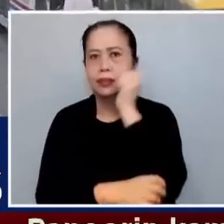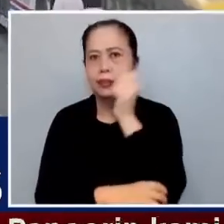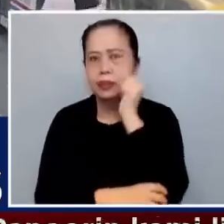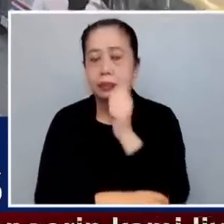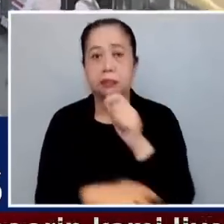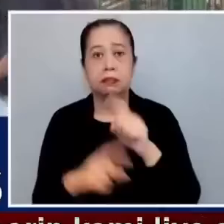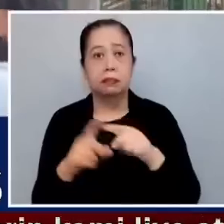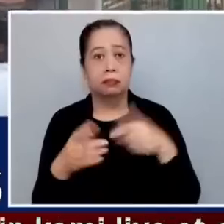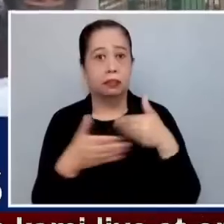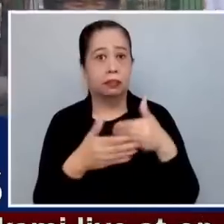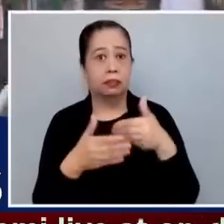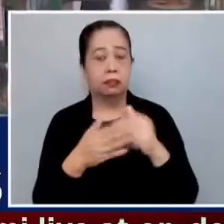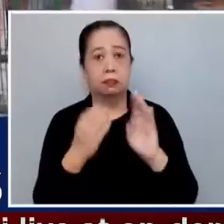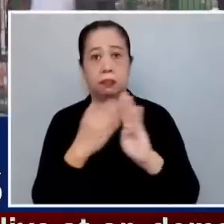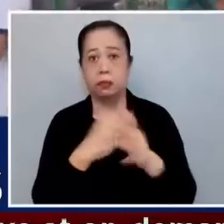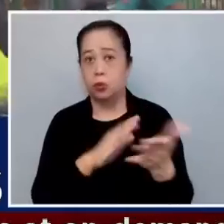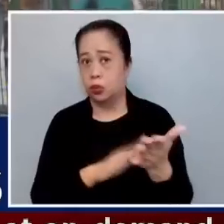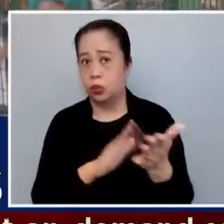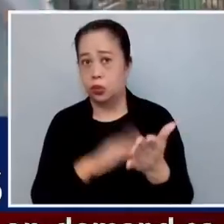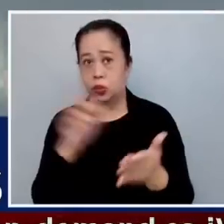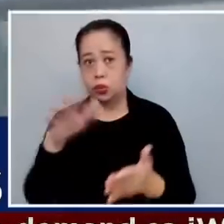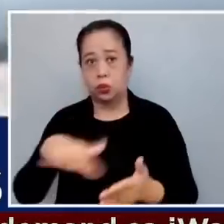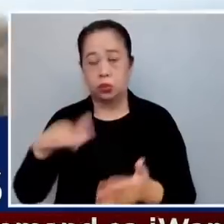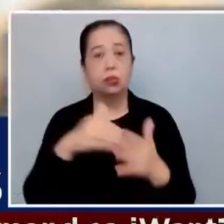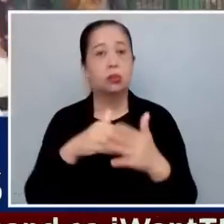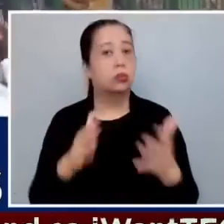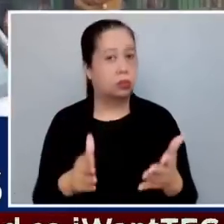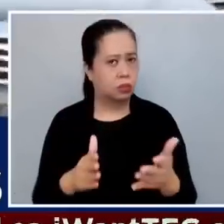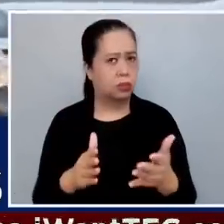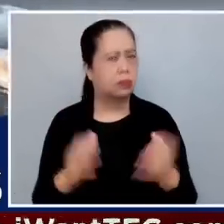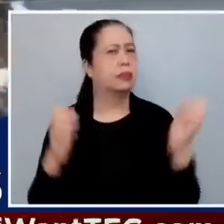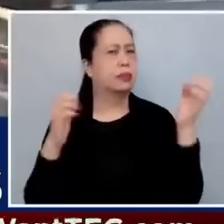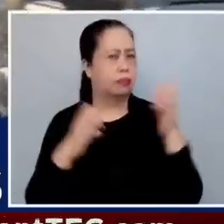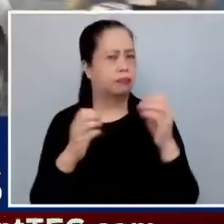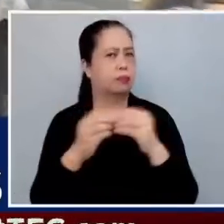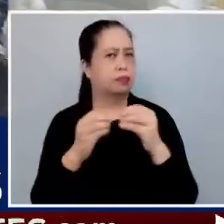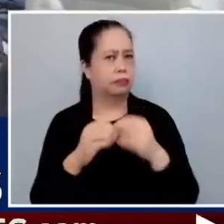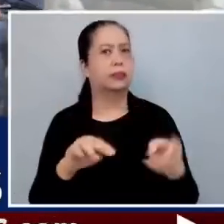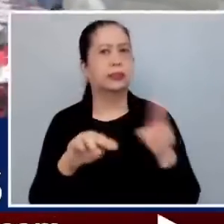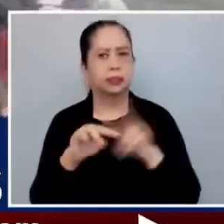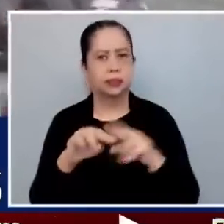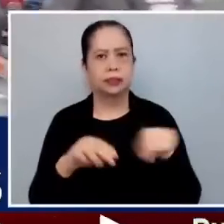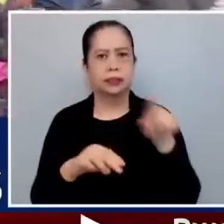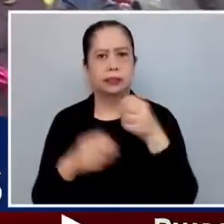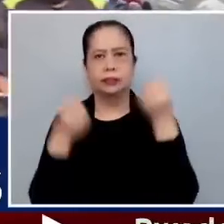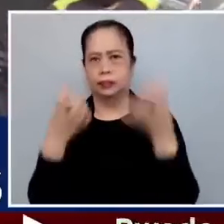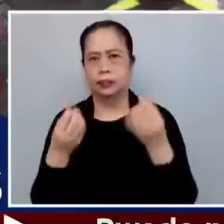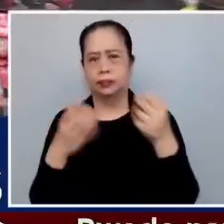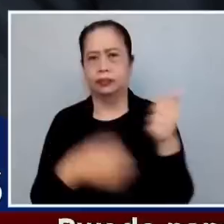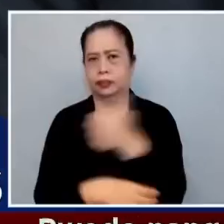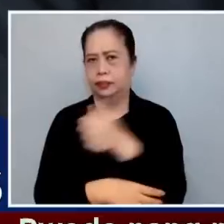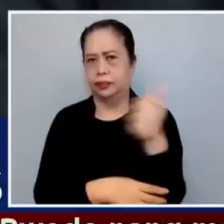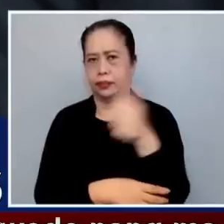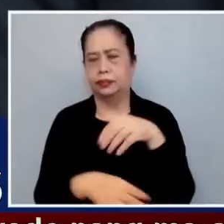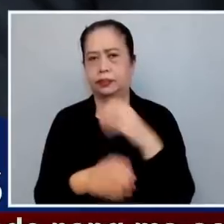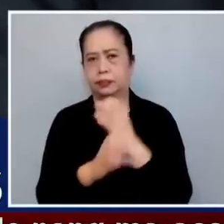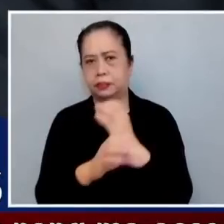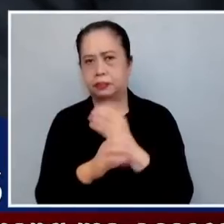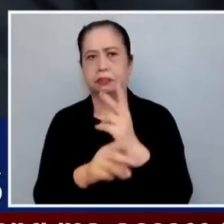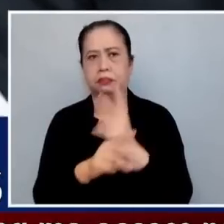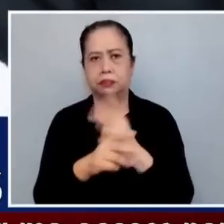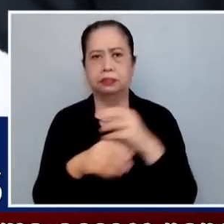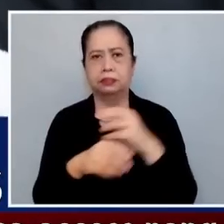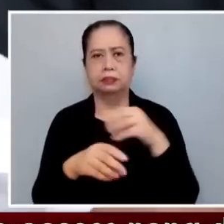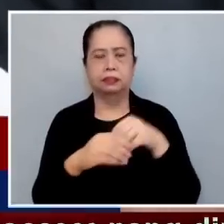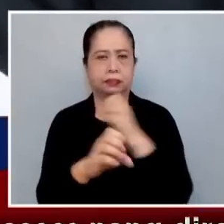sa nalalapit na balik-eskwela ng mga estudyante, inaasahan na madadagdagan pa ang dami ng sasakyan sa EDSA. Pag nag-increase